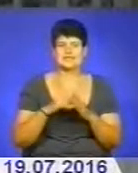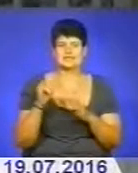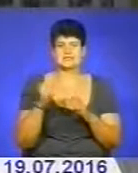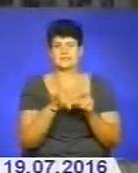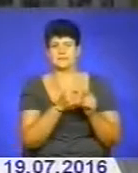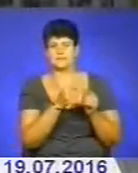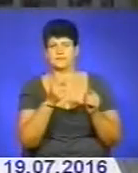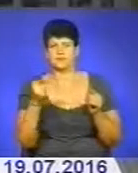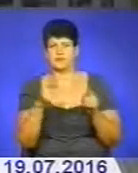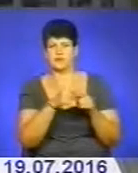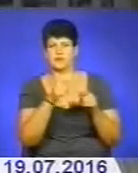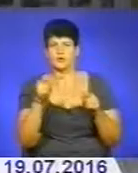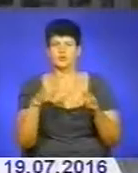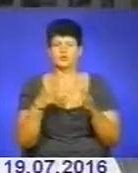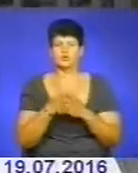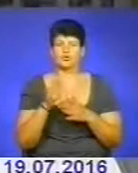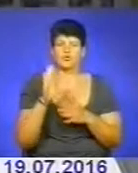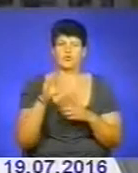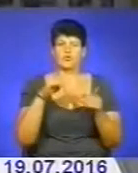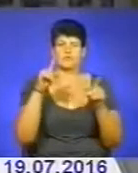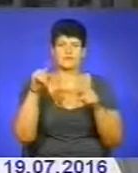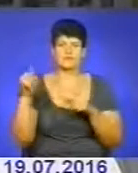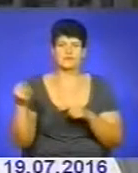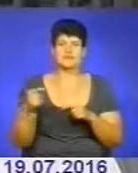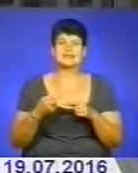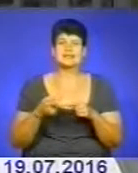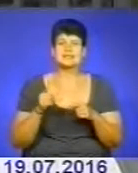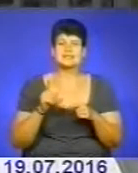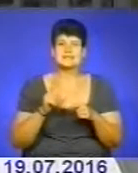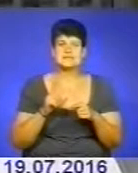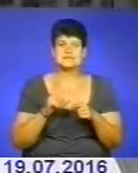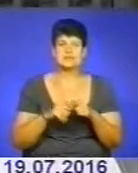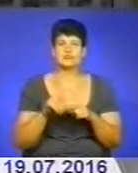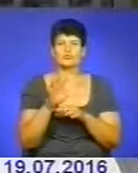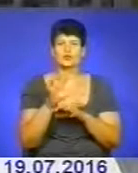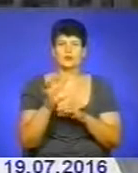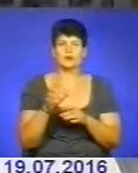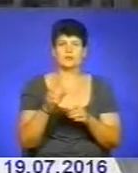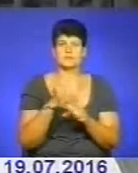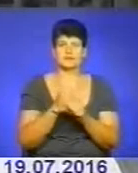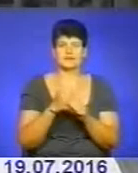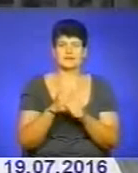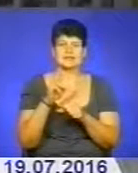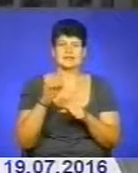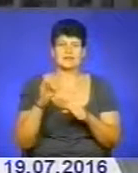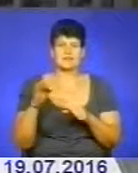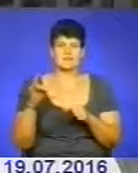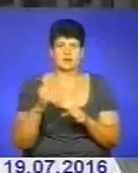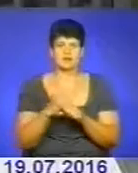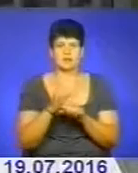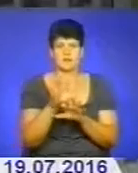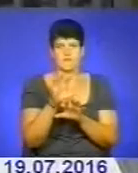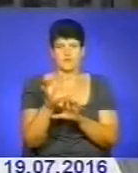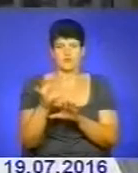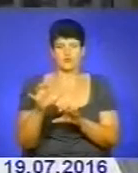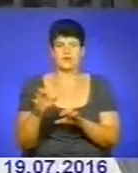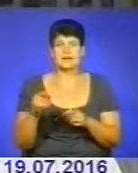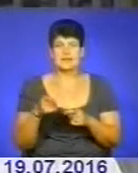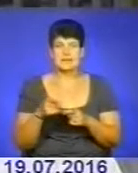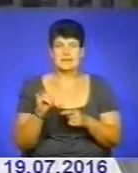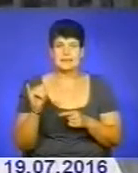Автор каже, хотів ще раз довести, що українська пісня, початок, який поклали ці легендарні артисти, об'єднує українців від Донецька